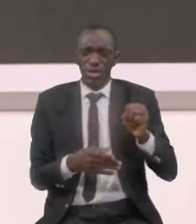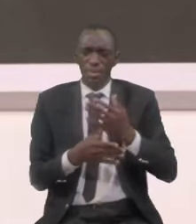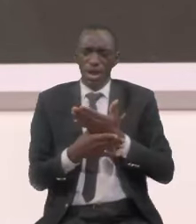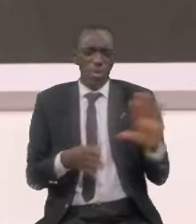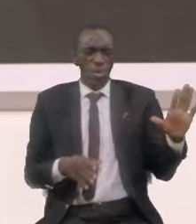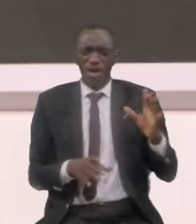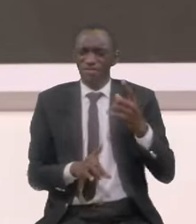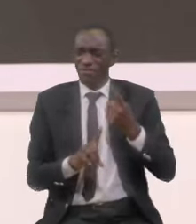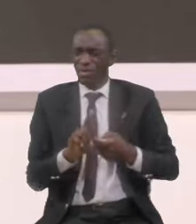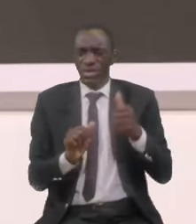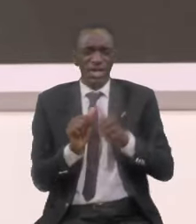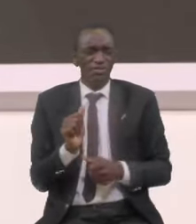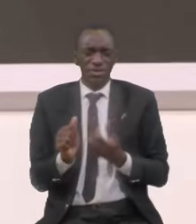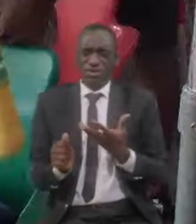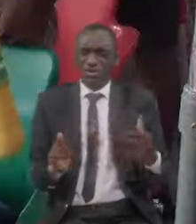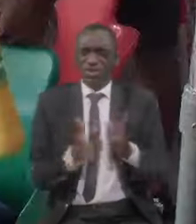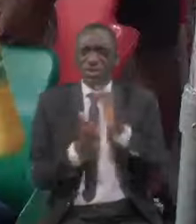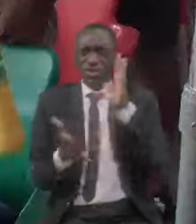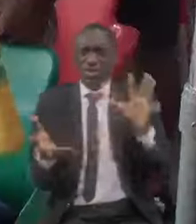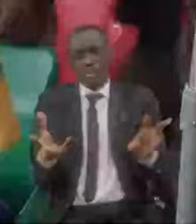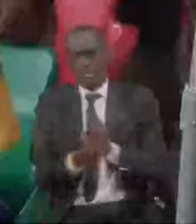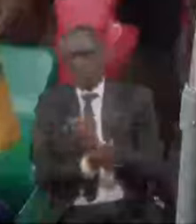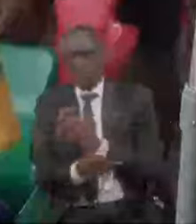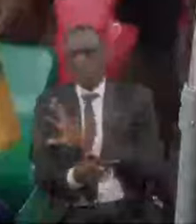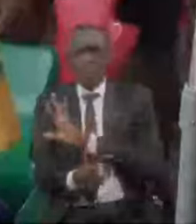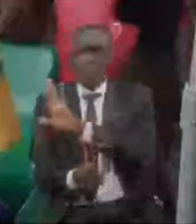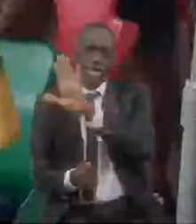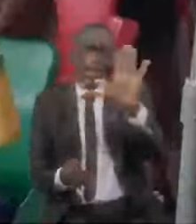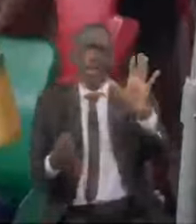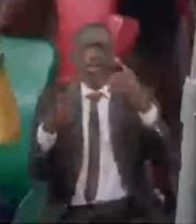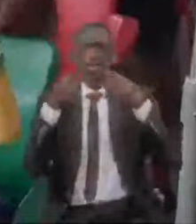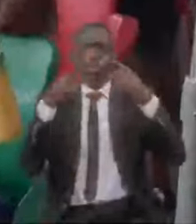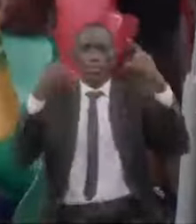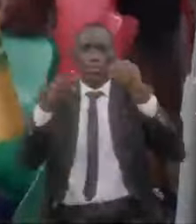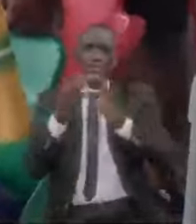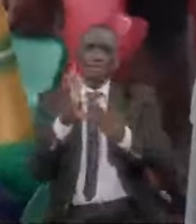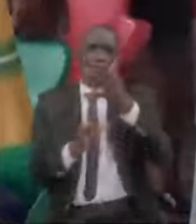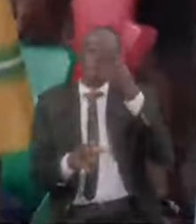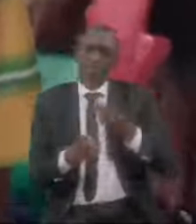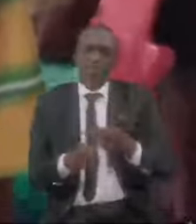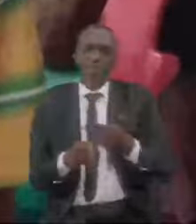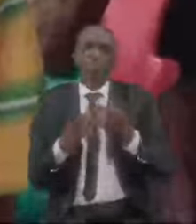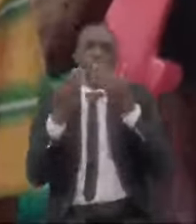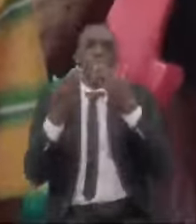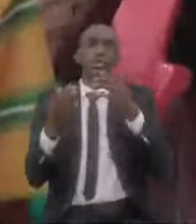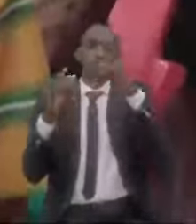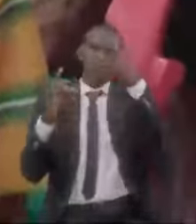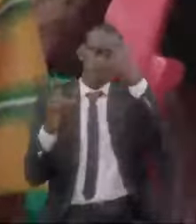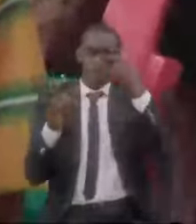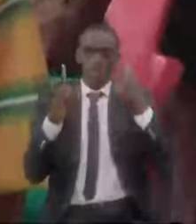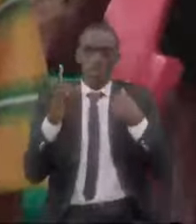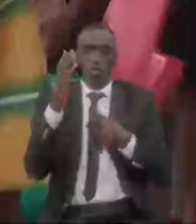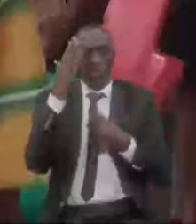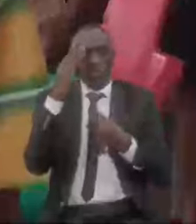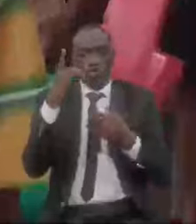pourrait détruire leur vie, au nom de Jésus. Merci pour l'exaucement. Au